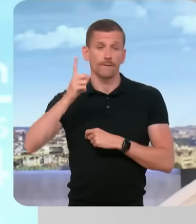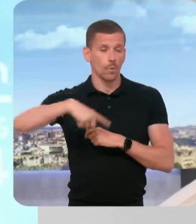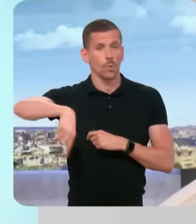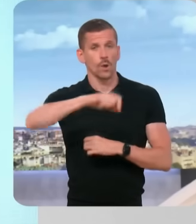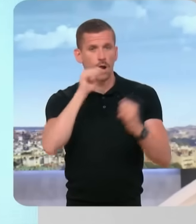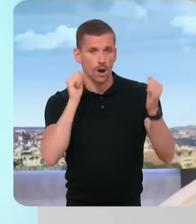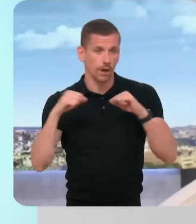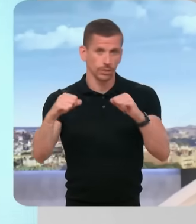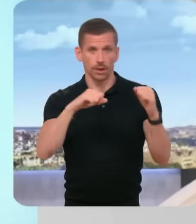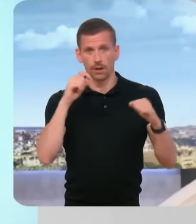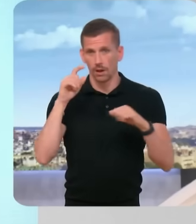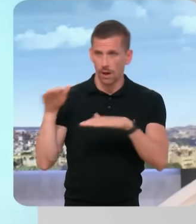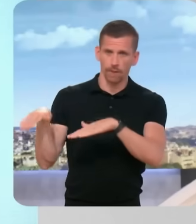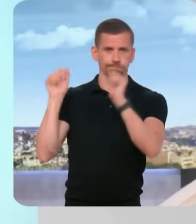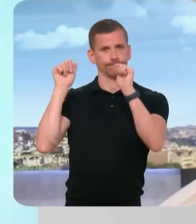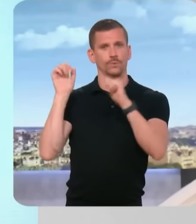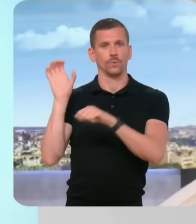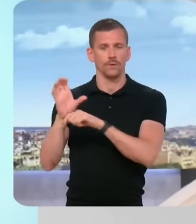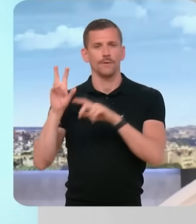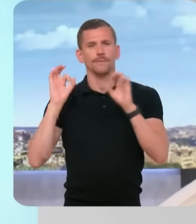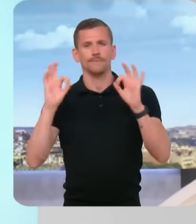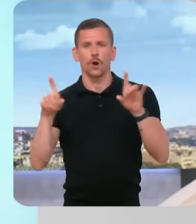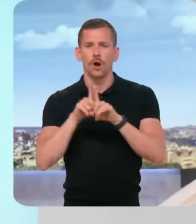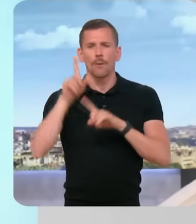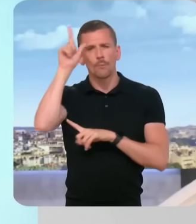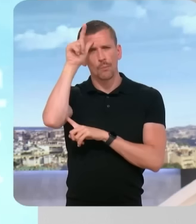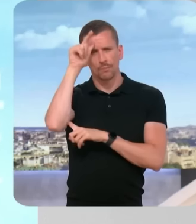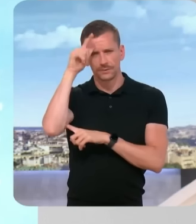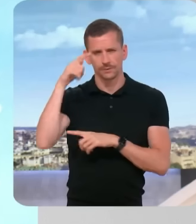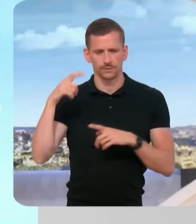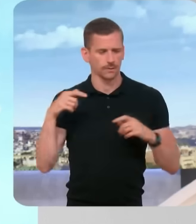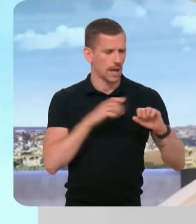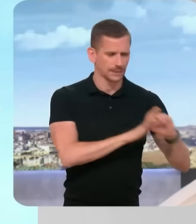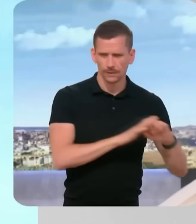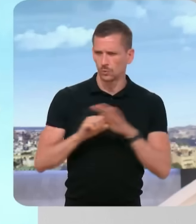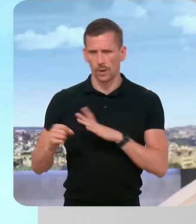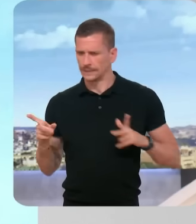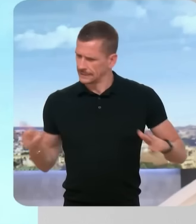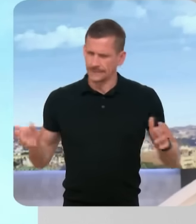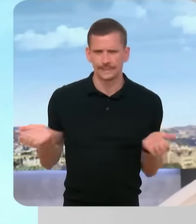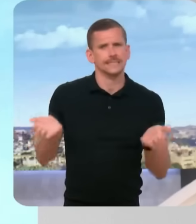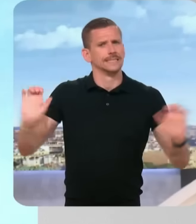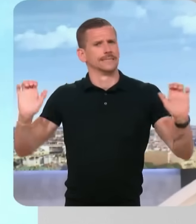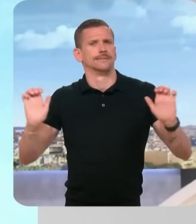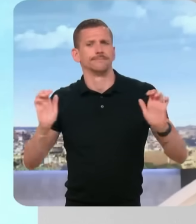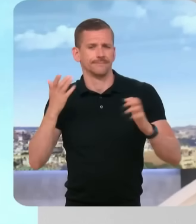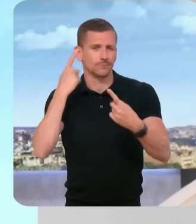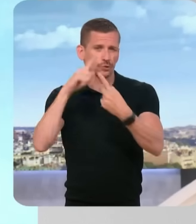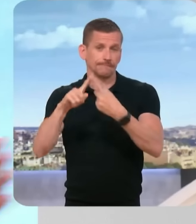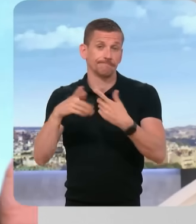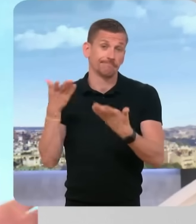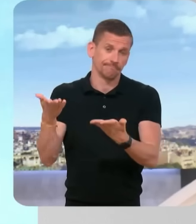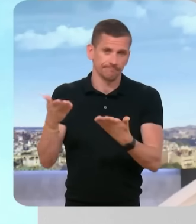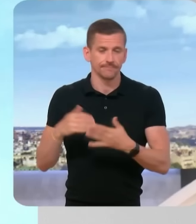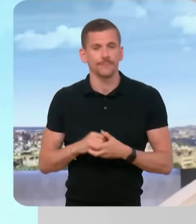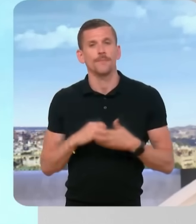réciproque, le fameux barrage républicain dont on parlait avant. Est-ce que vous y êtes favorable? Je vous dis une chose. Nous avons, il y a deux cas de figure. Il y aura les